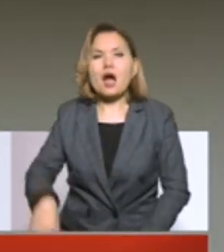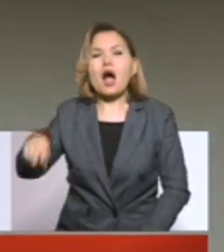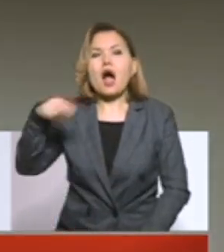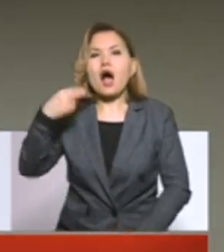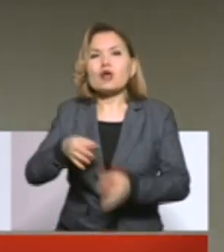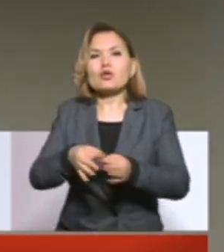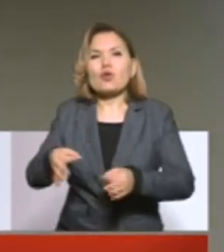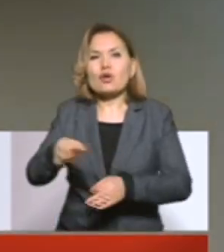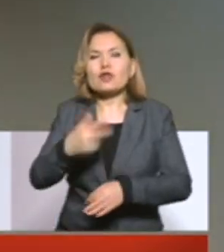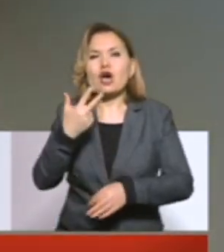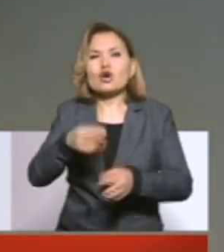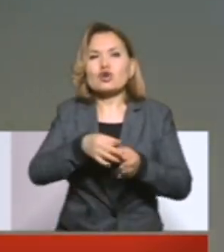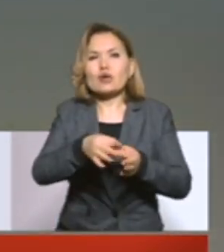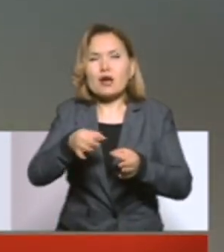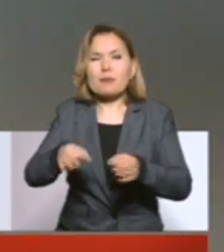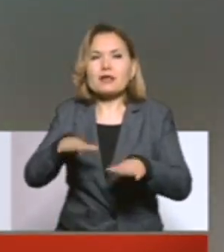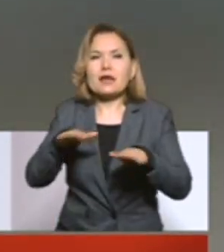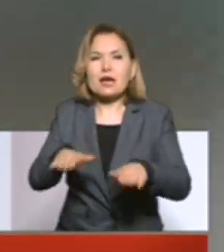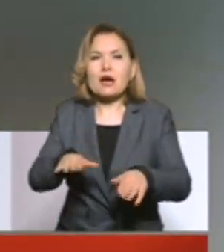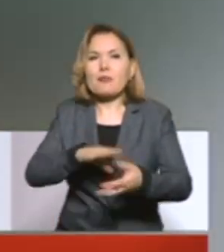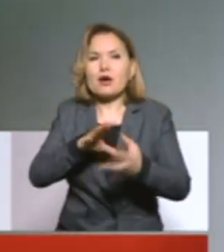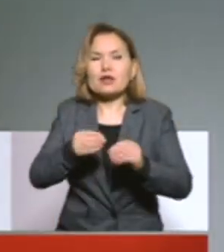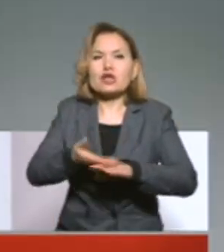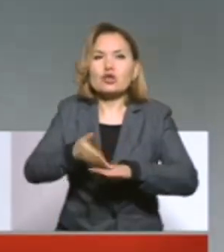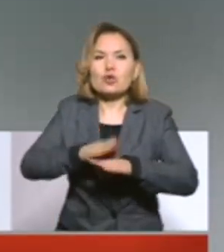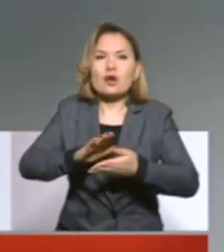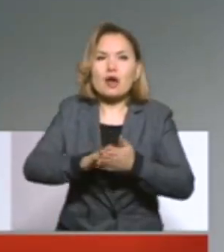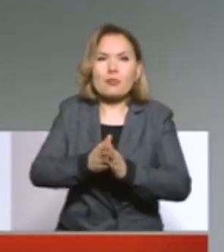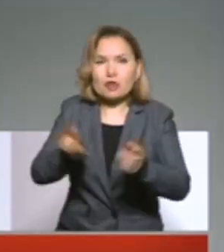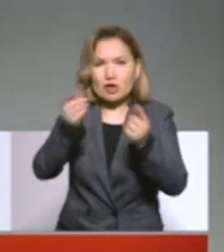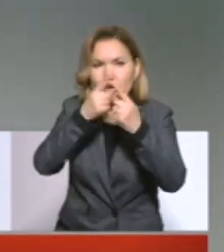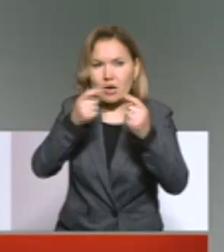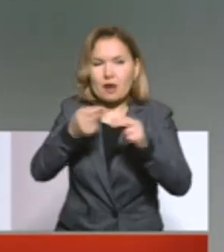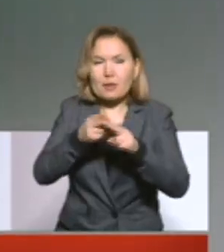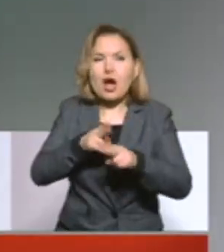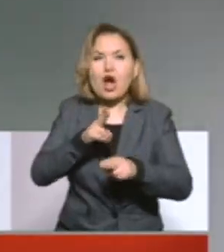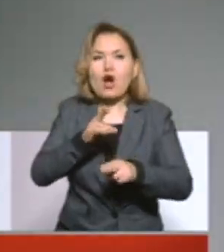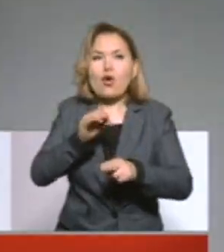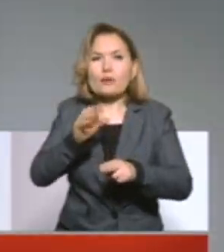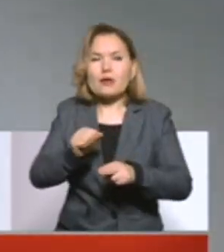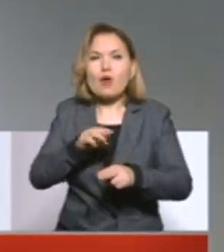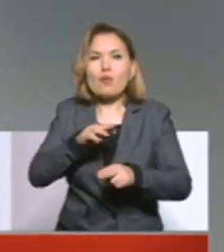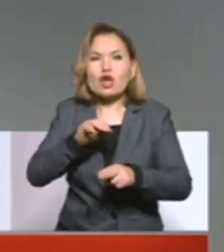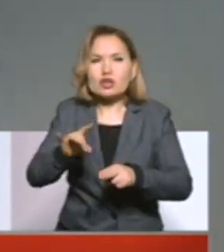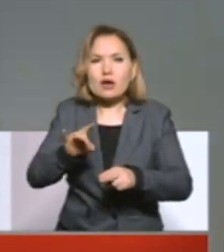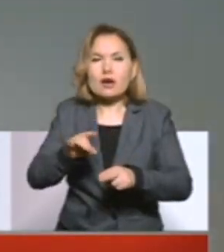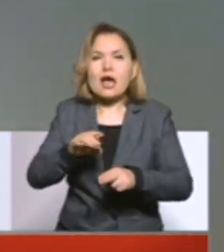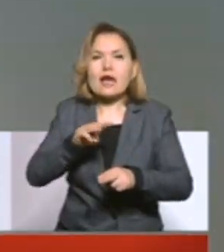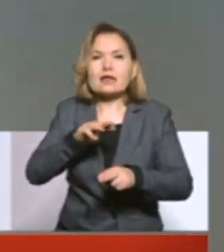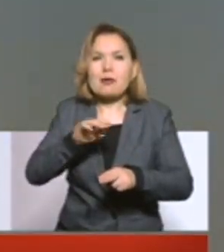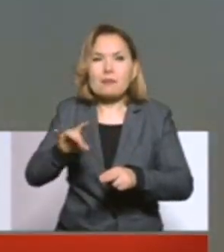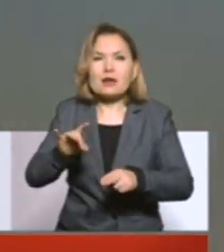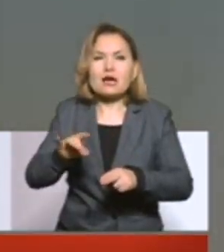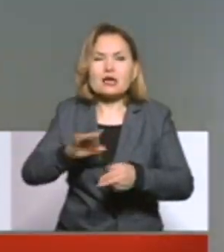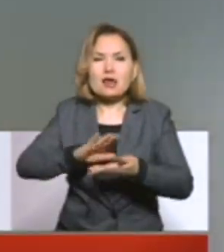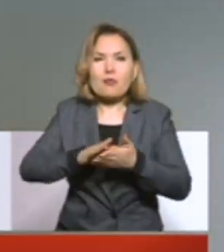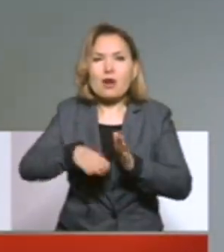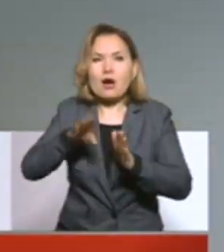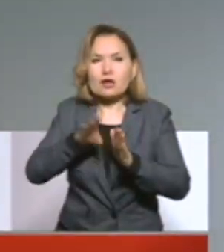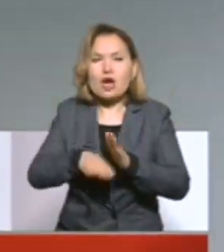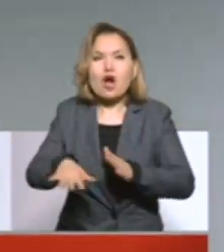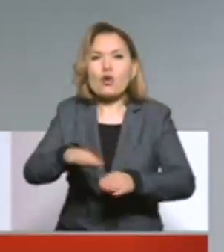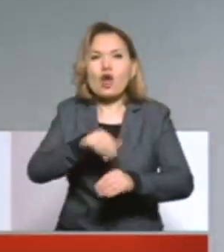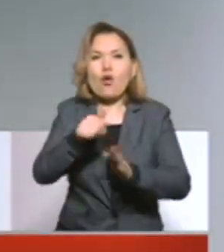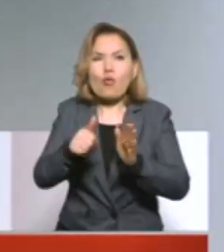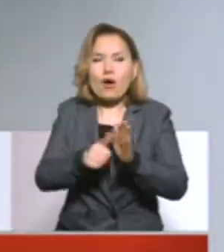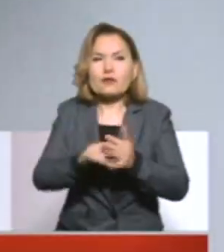Ақтөбе облысының үш ауданында жергілікті деңгейдегі төтенше жағдай жарияланды. Қобда, Мұғалжар және Темірде жағдай қиын. Өңірде